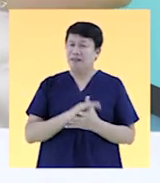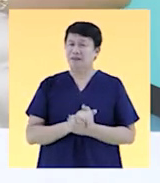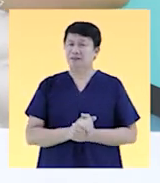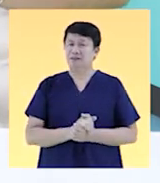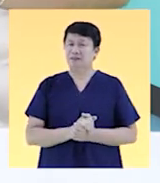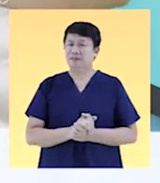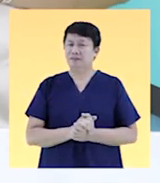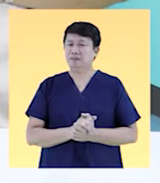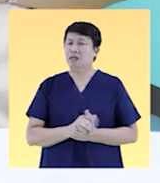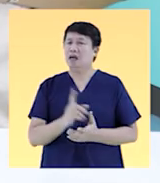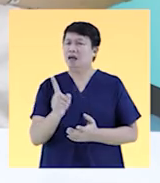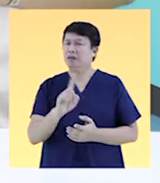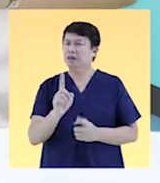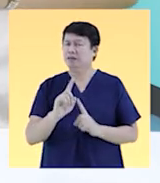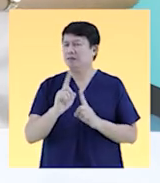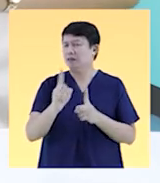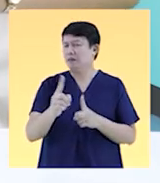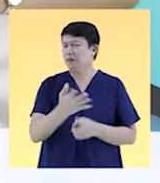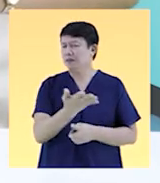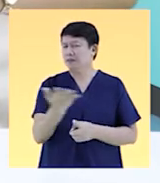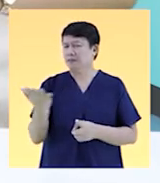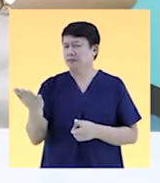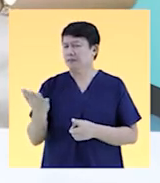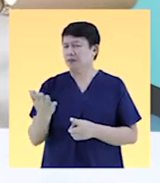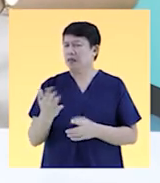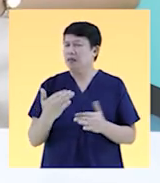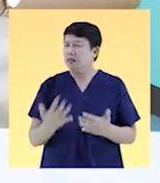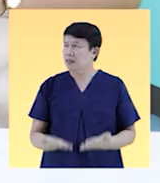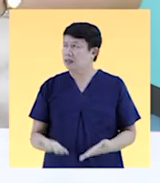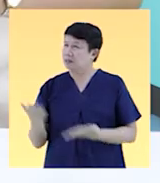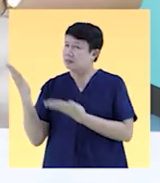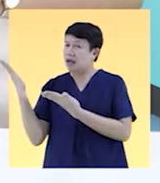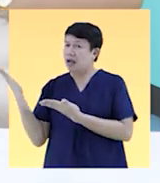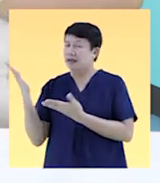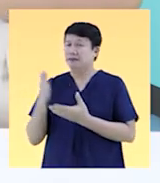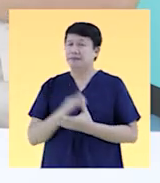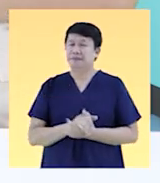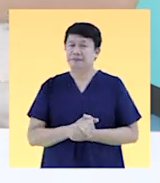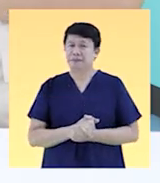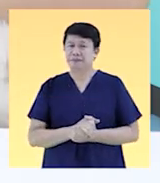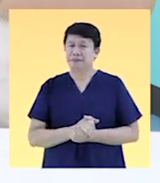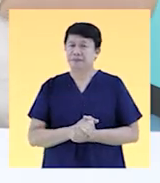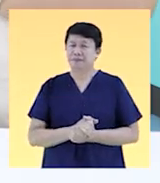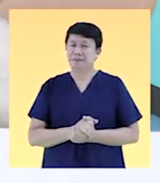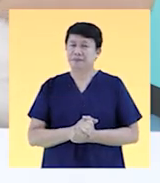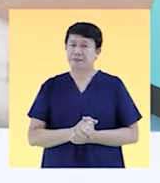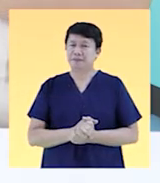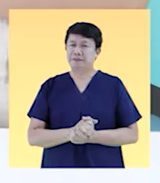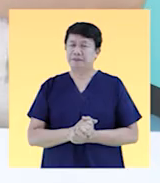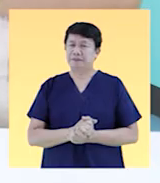Tapos na ba? Ano ang iyong sagot? Ganito ba?